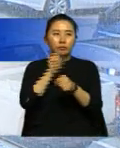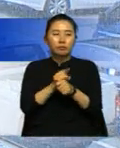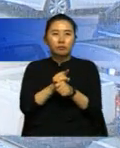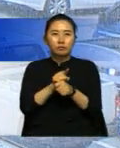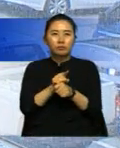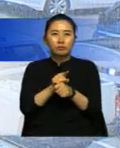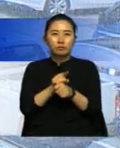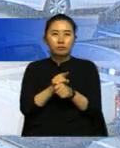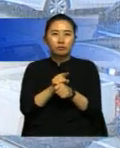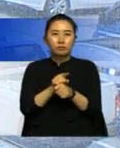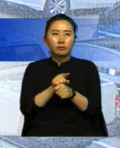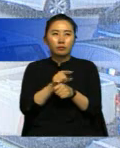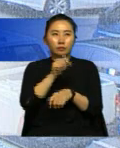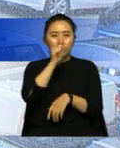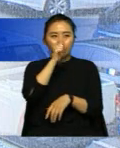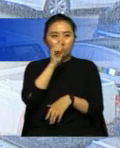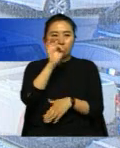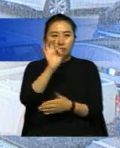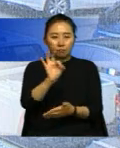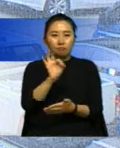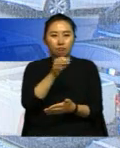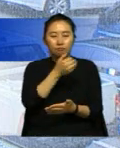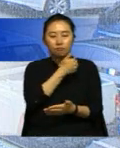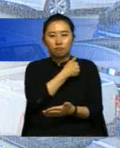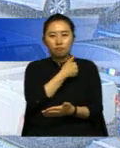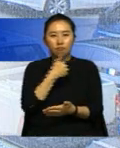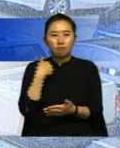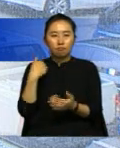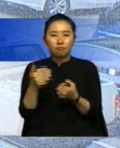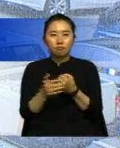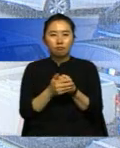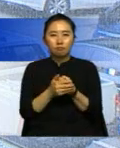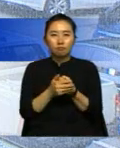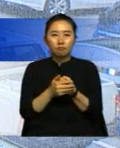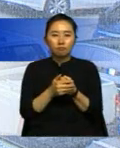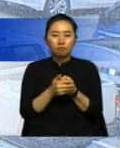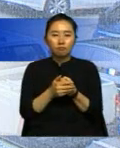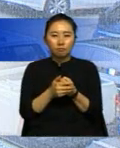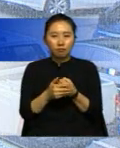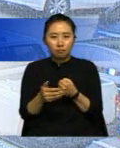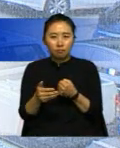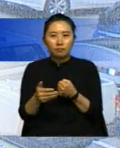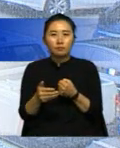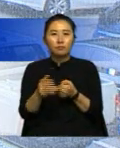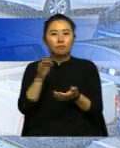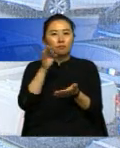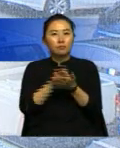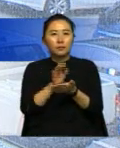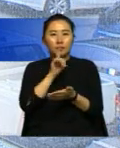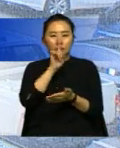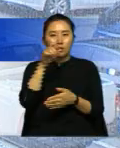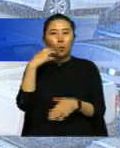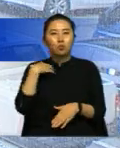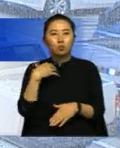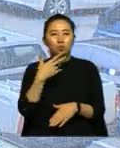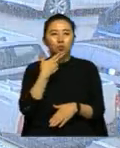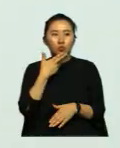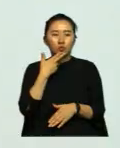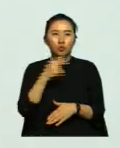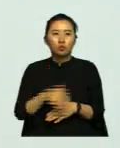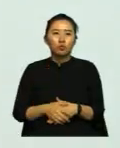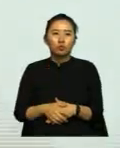좋고 그리고 이제 가격적인 메리트가 크니까 아무래도 이제 되게 신청하는데 부담이 없는